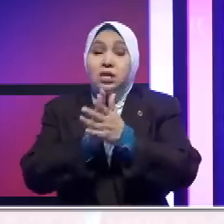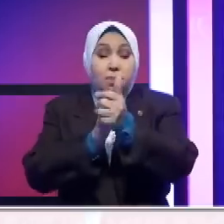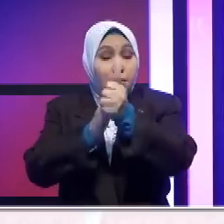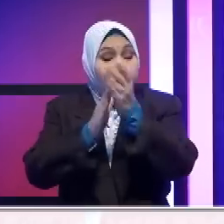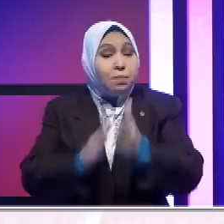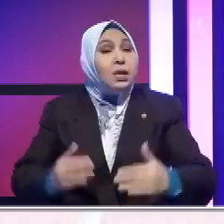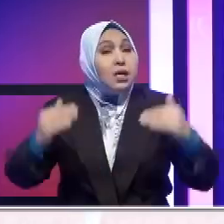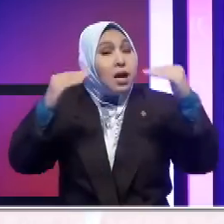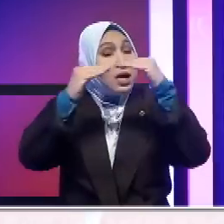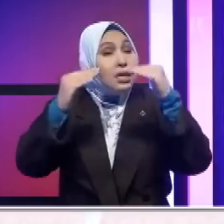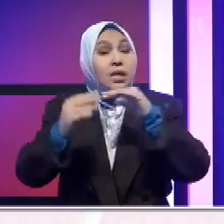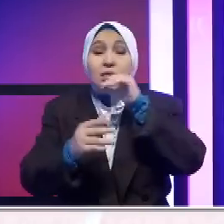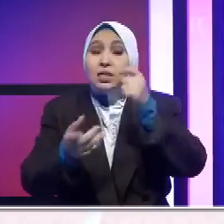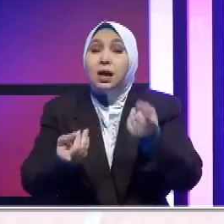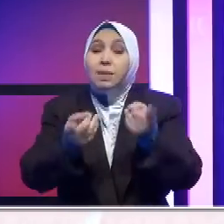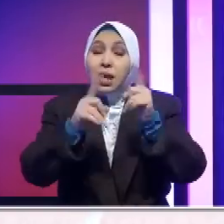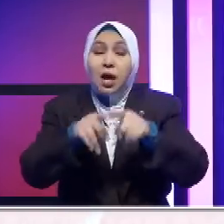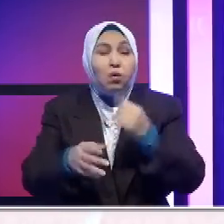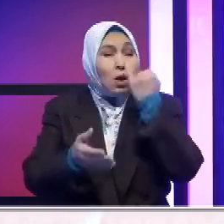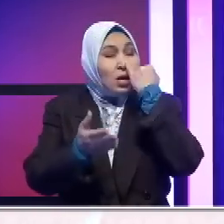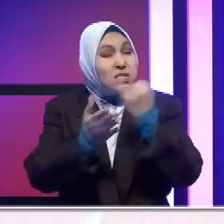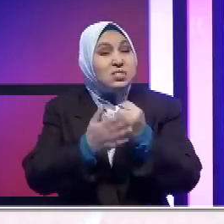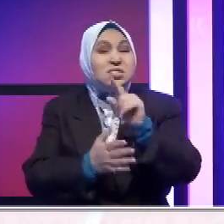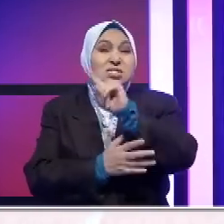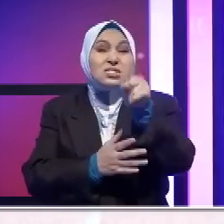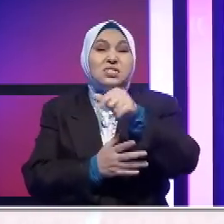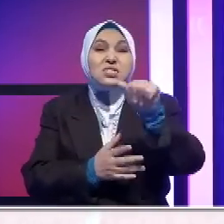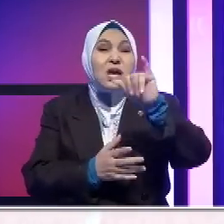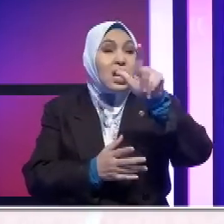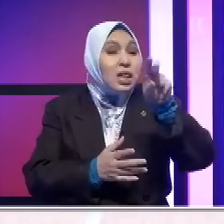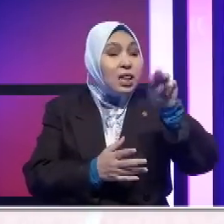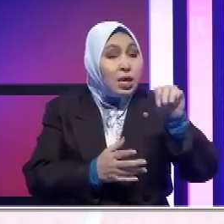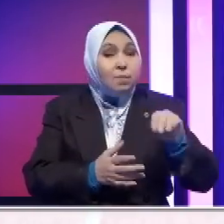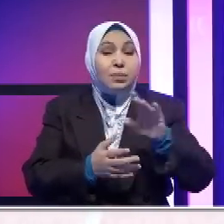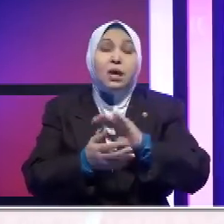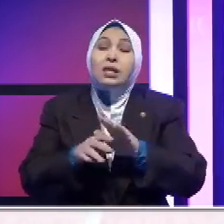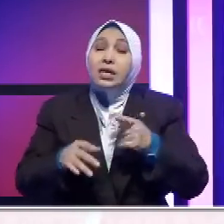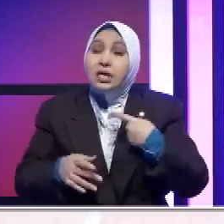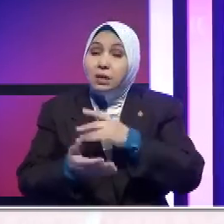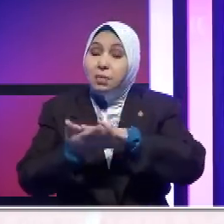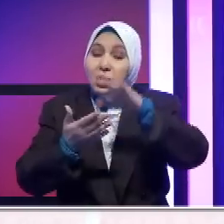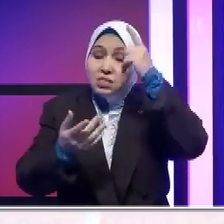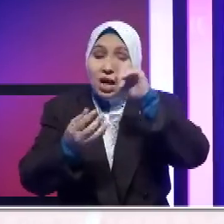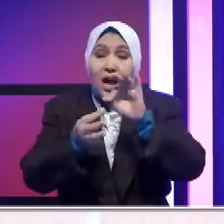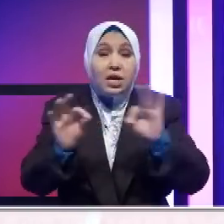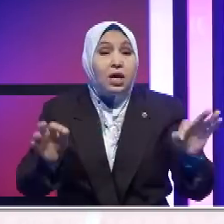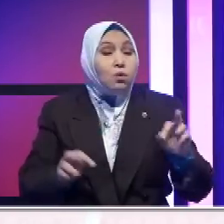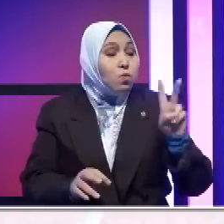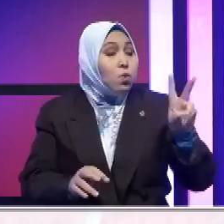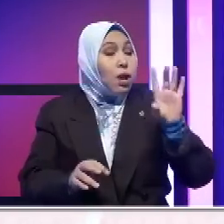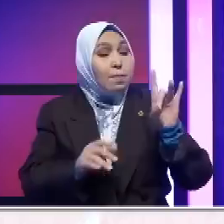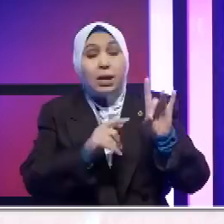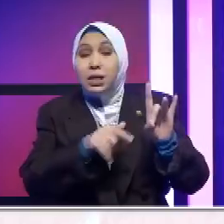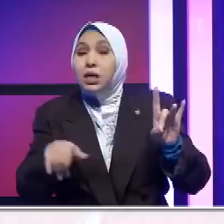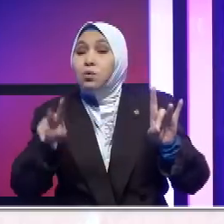adil dan tidak berlaku zalim. Sebagaimana kita belajar daripada ayat 28 hingga ayat 29,